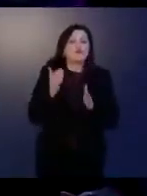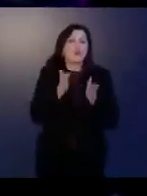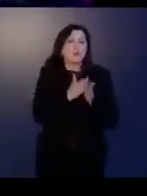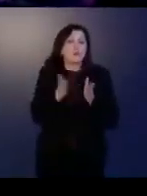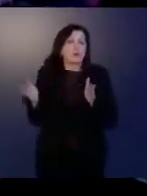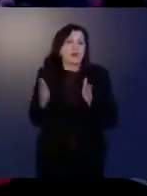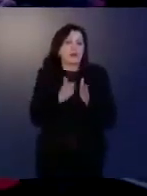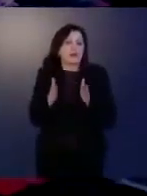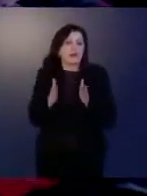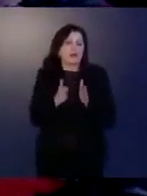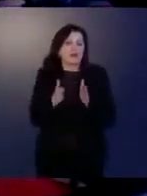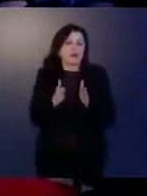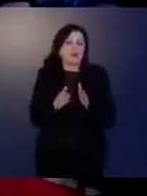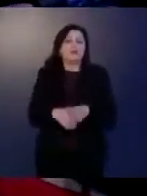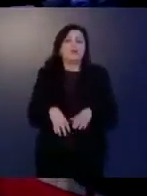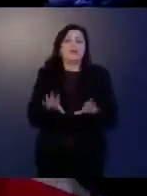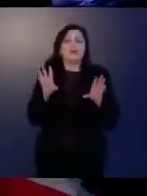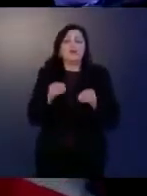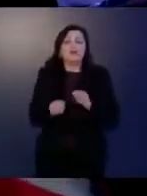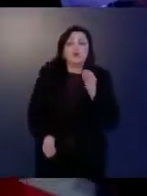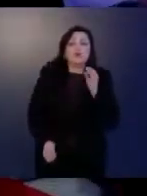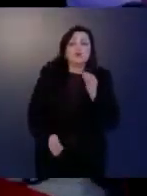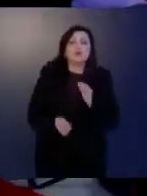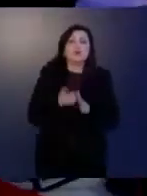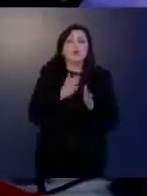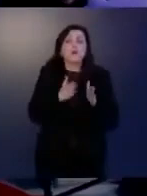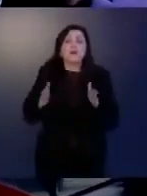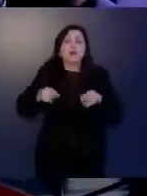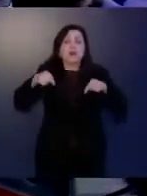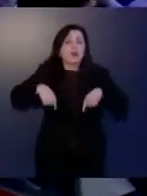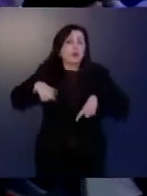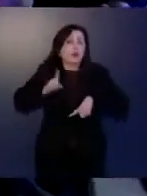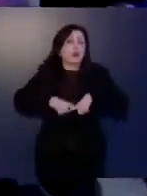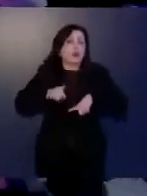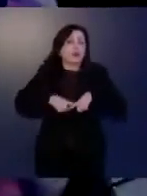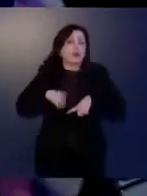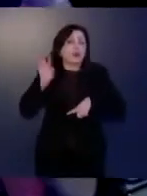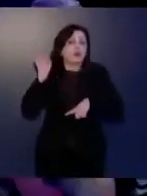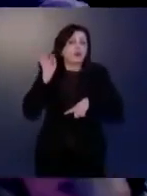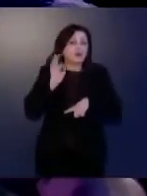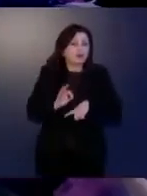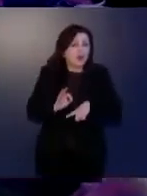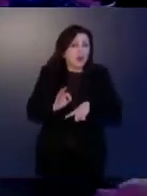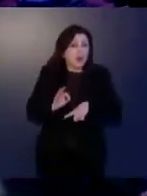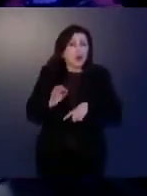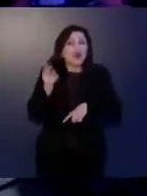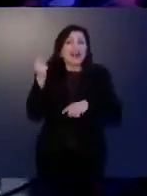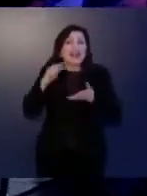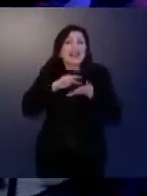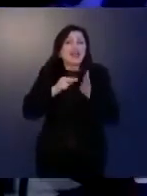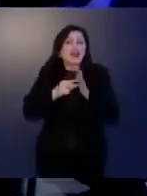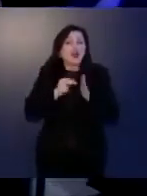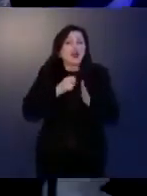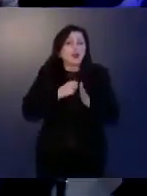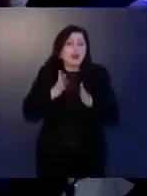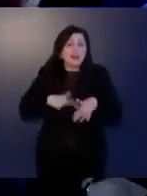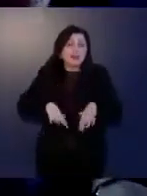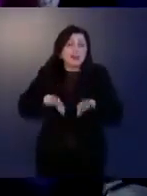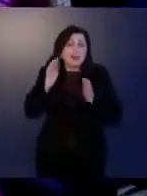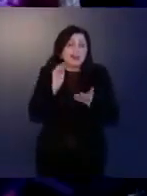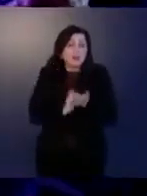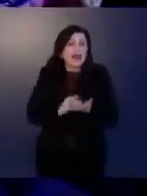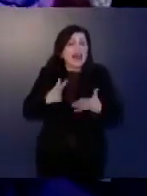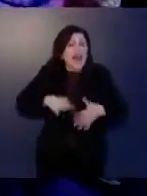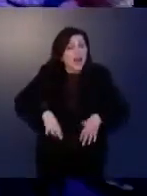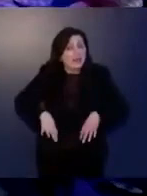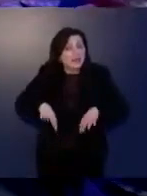ενός καινούριου σταδίου στην Ελλάδα για επανεκκίνηση της οικονομίας, για βιώσιμη